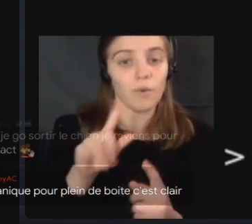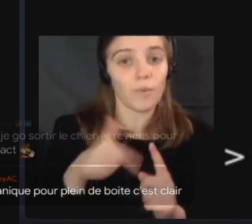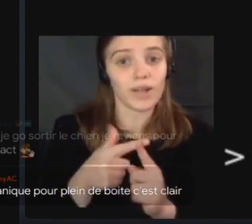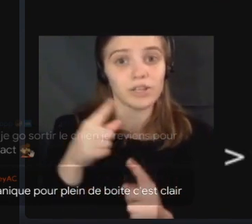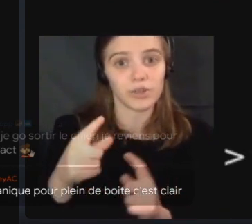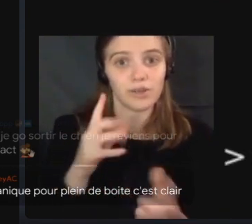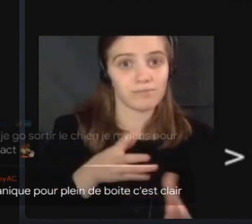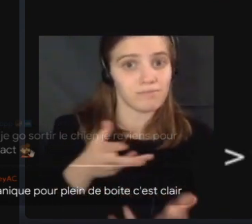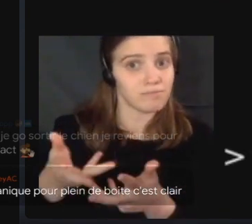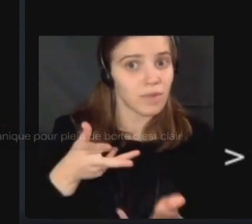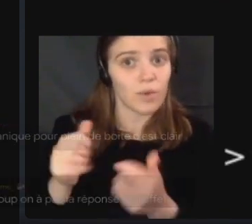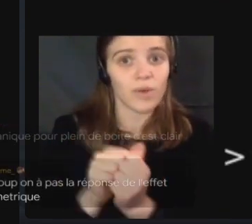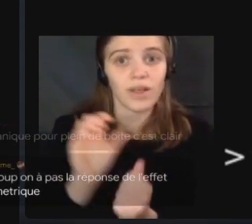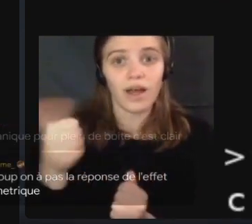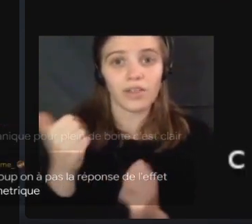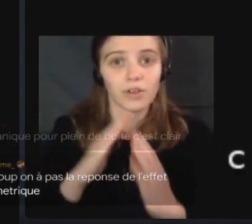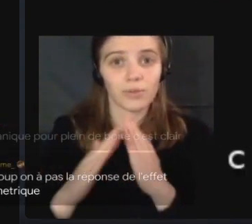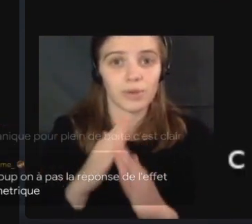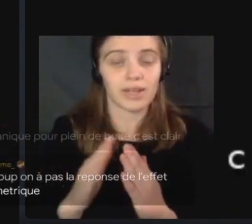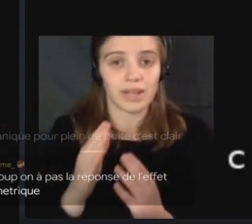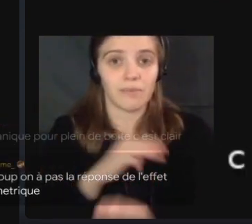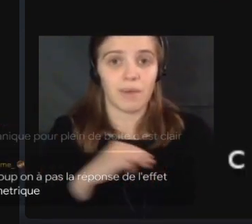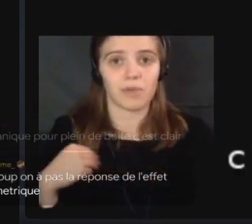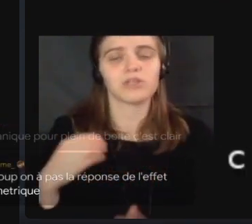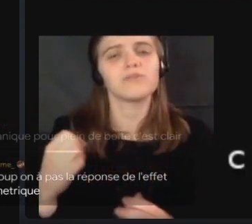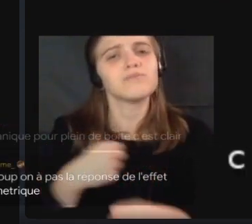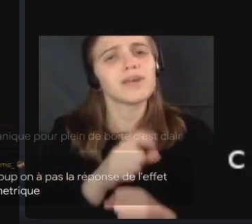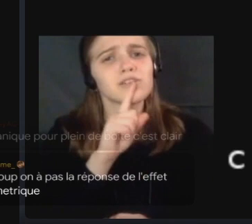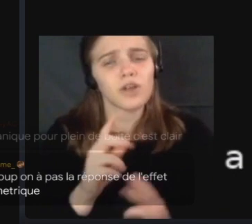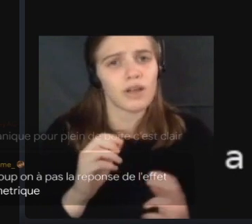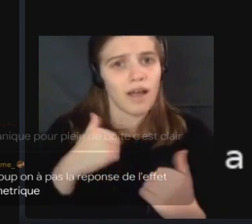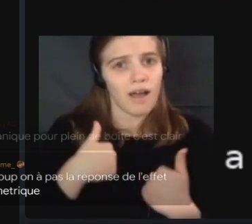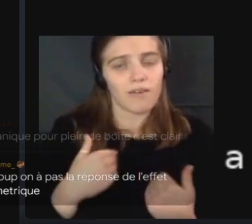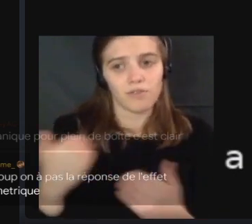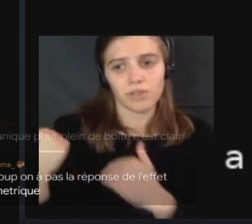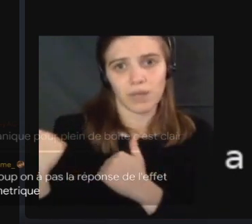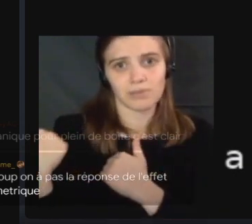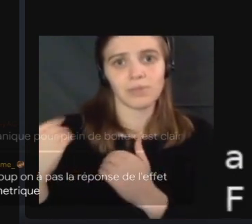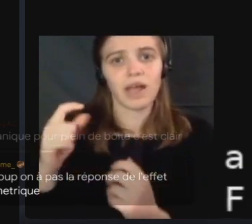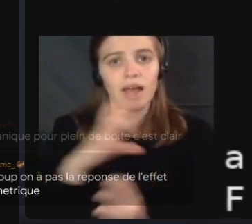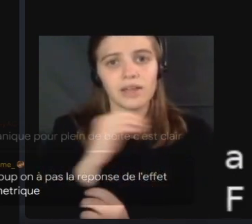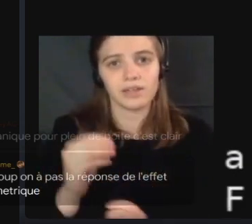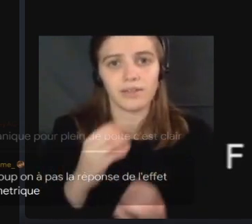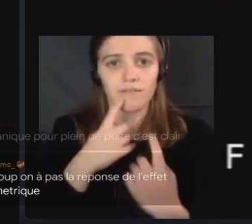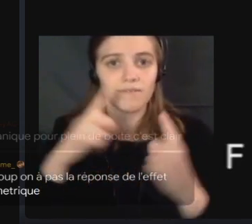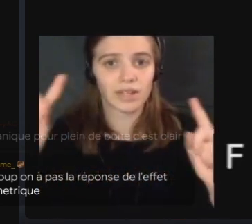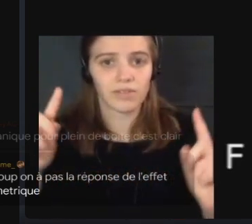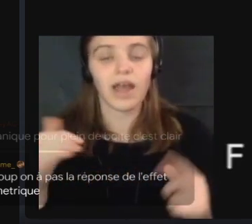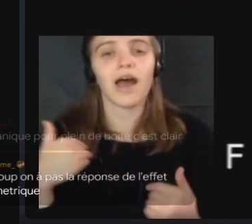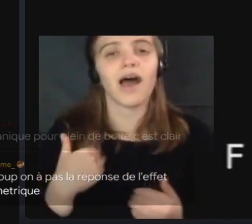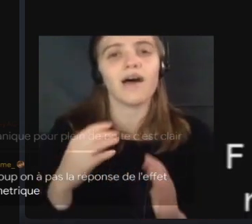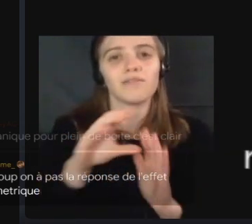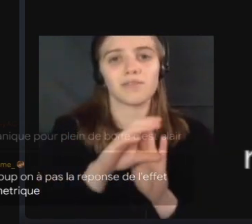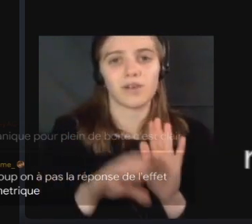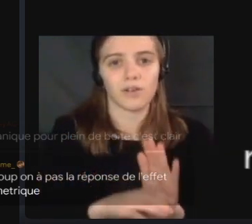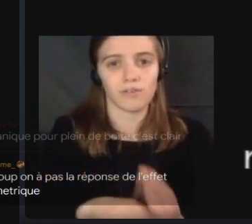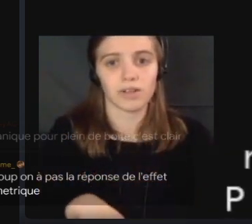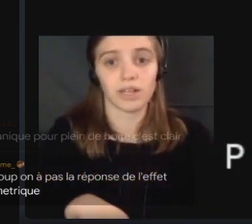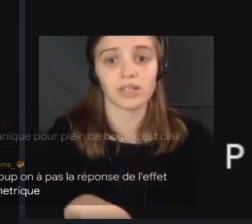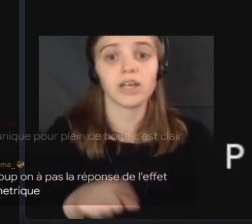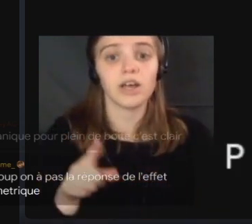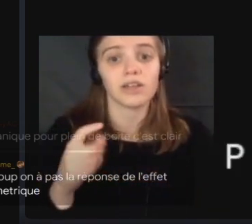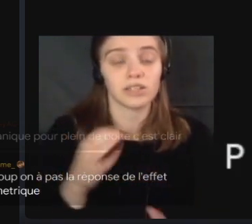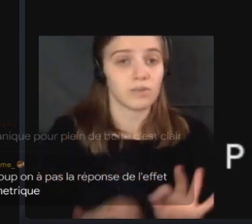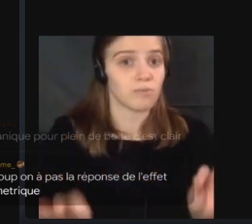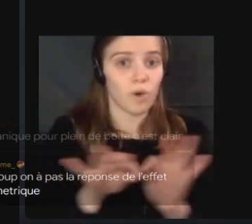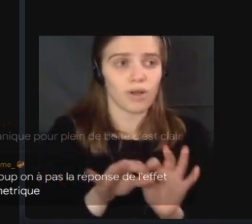si tout ça n'est pas dans des plans d'entreprise qui coûtent 1 000 € la seconde. Faut voir aussi, quoi. Faut falloir remettre ça dans